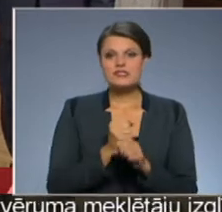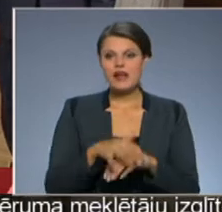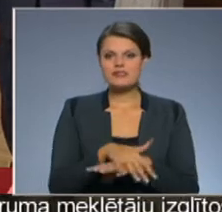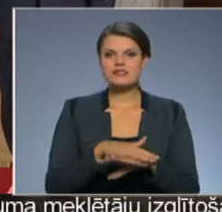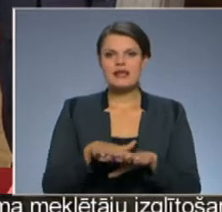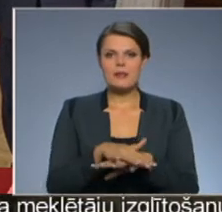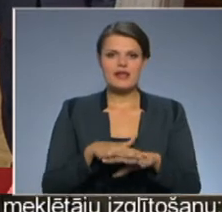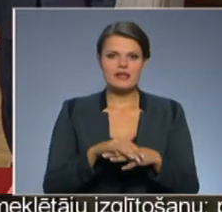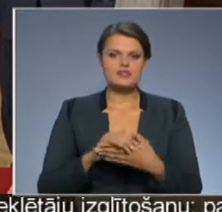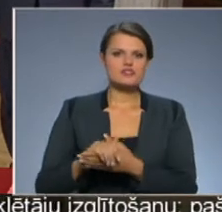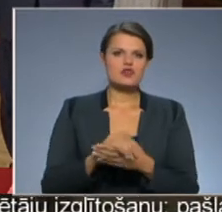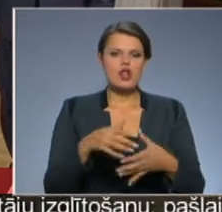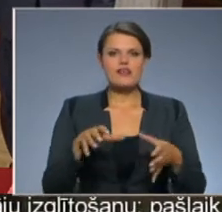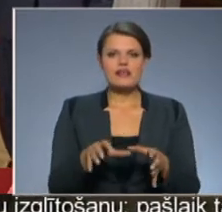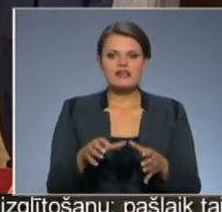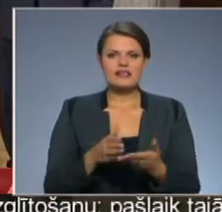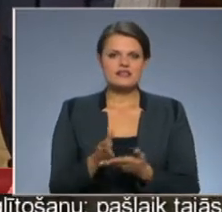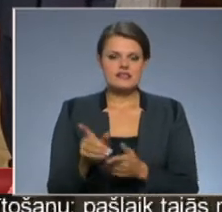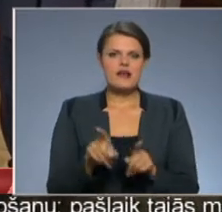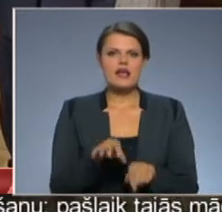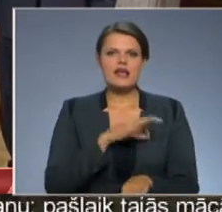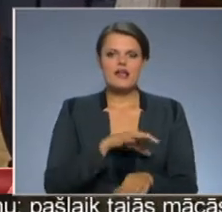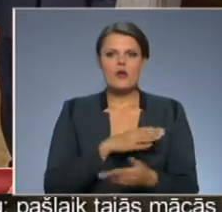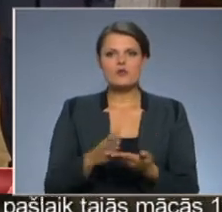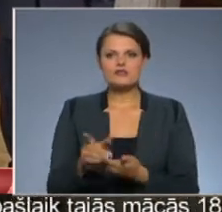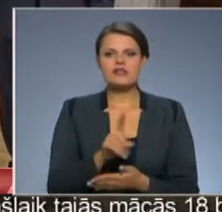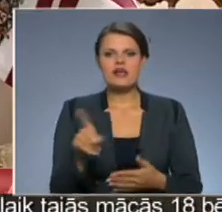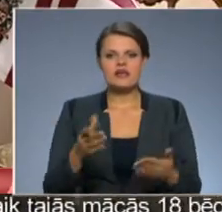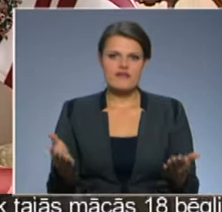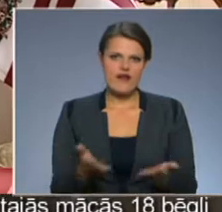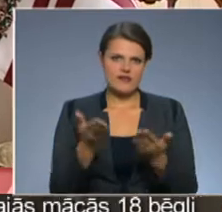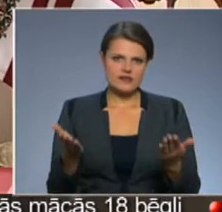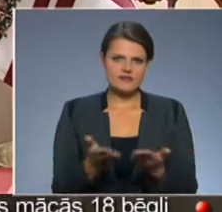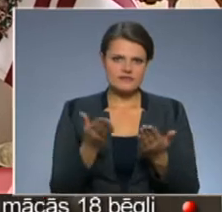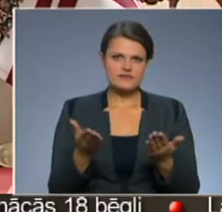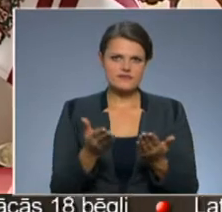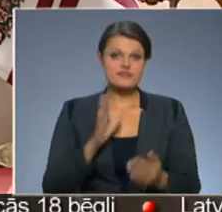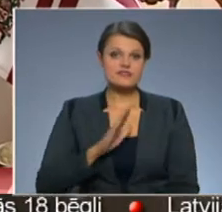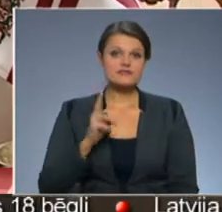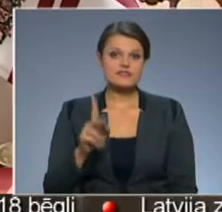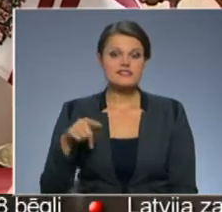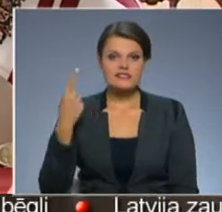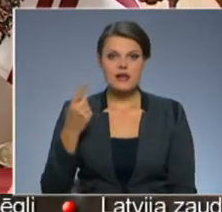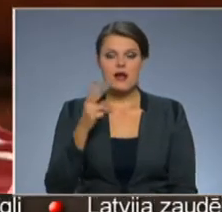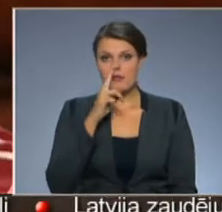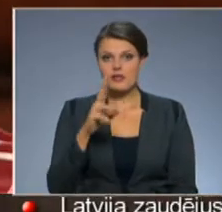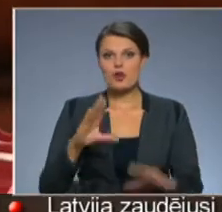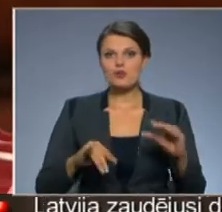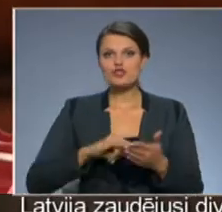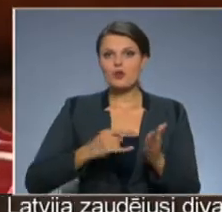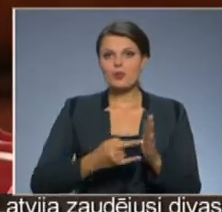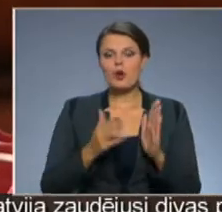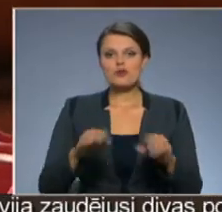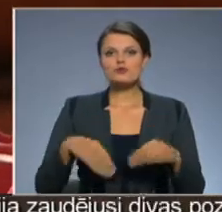sabiedrības solidaritātes ziņā arī ienākuma ziņā ir jāveicina. Gaidāms, ka nākamnedēļ budžeta projekts